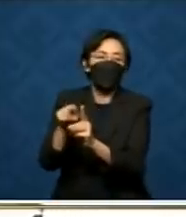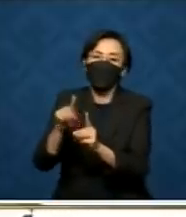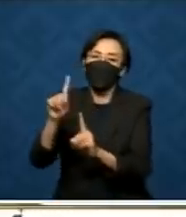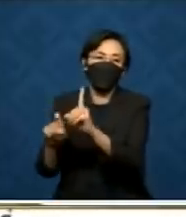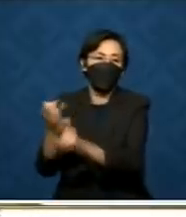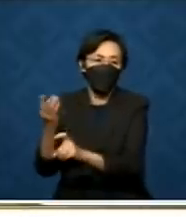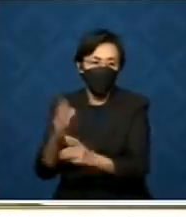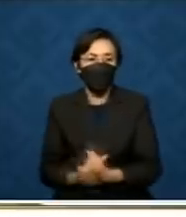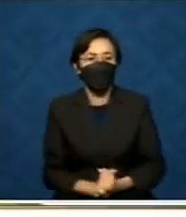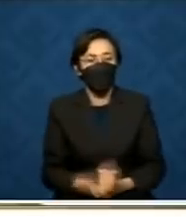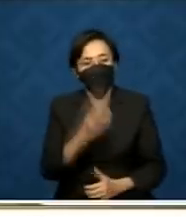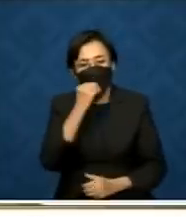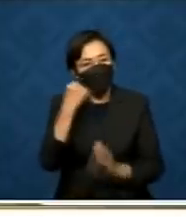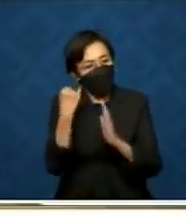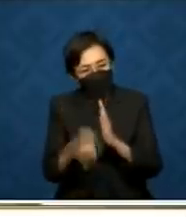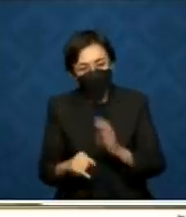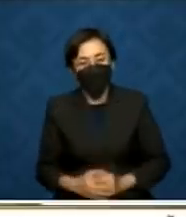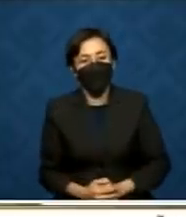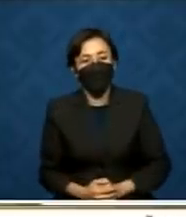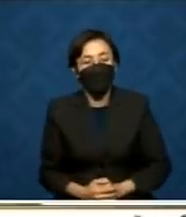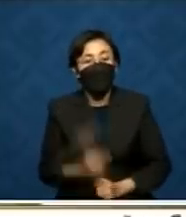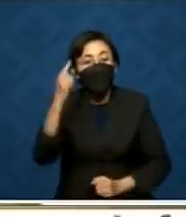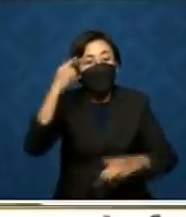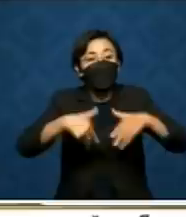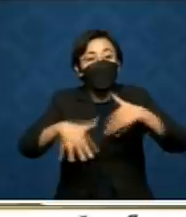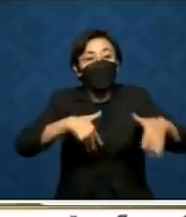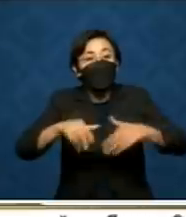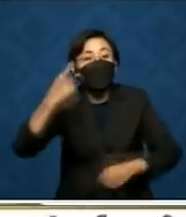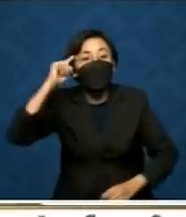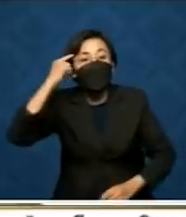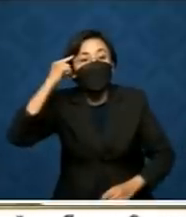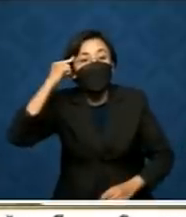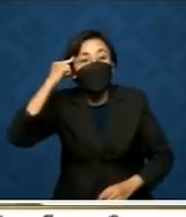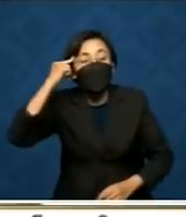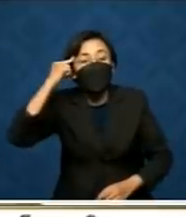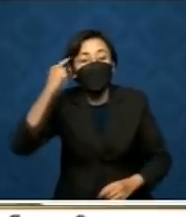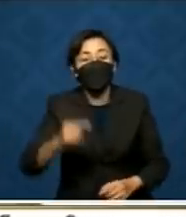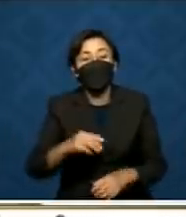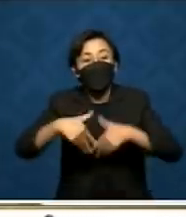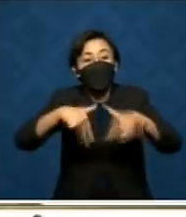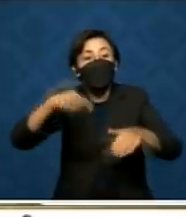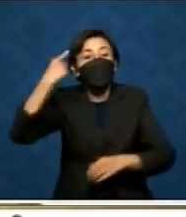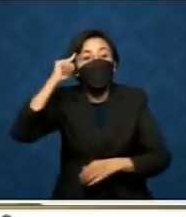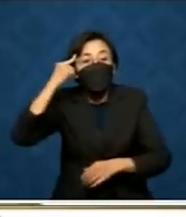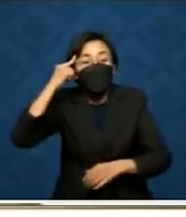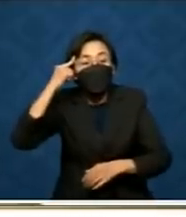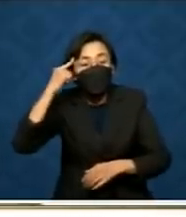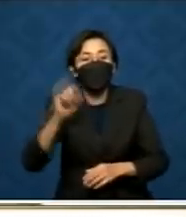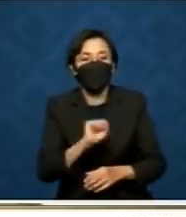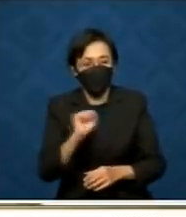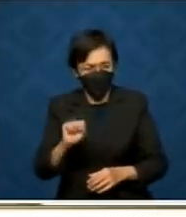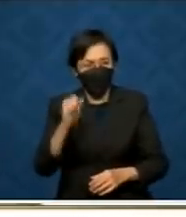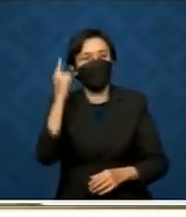โอ้นี่ก็ผิดอีกท่านคิดว่าประชาชนเขาไม่รู้หรอกถ้าไปจนไม่รู้ผู้แทนเขาดู